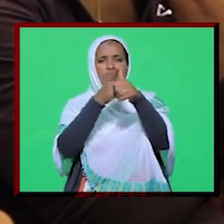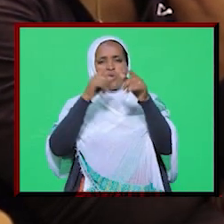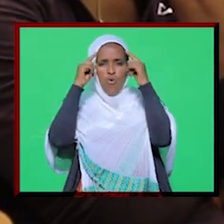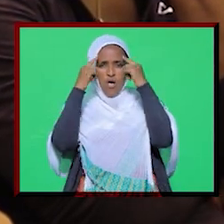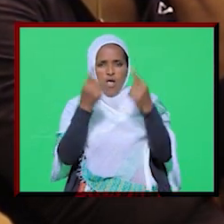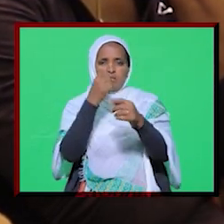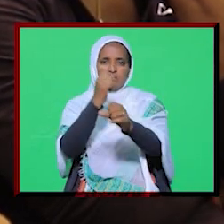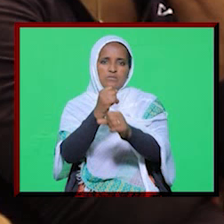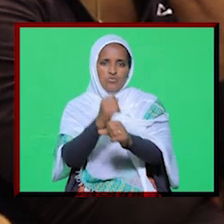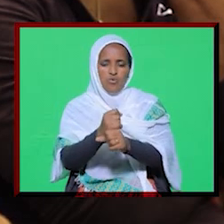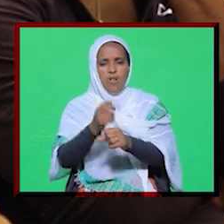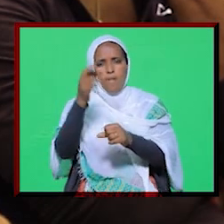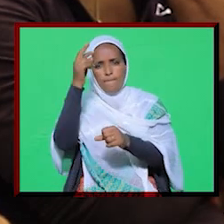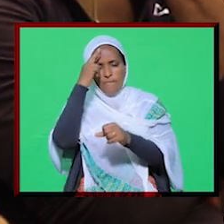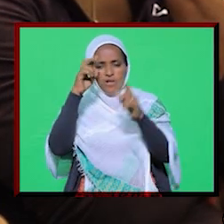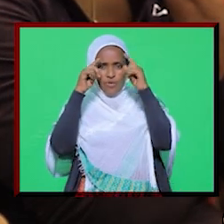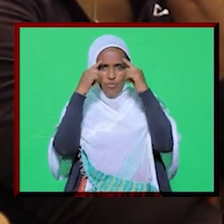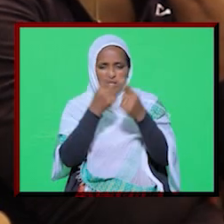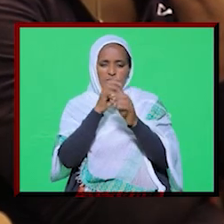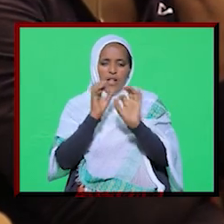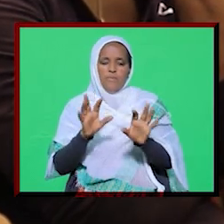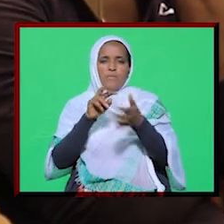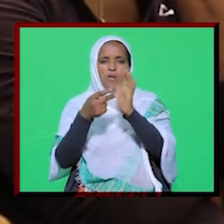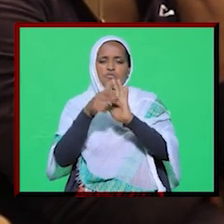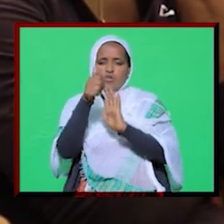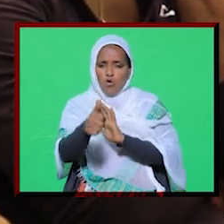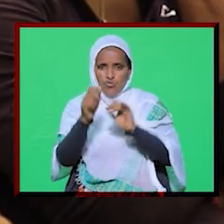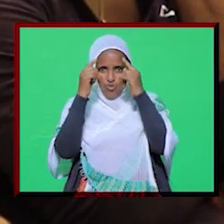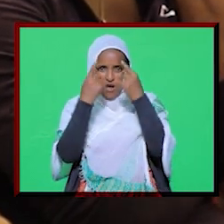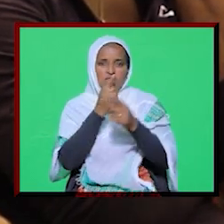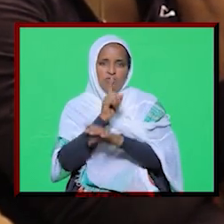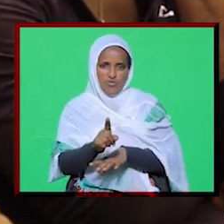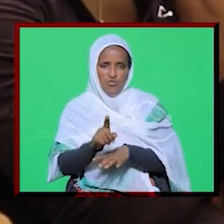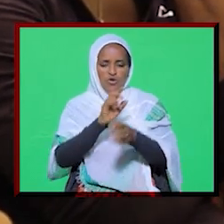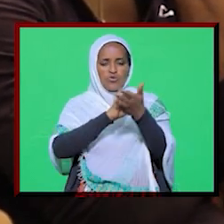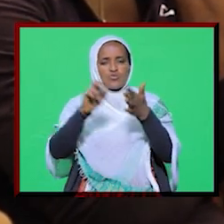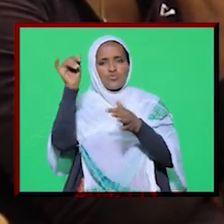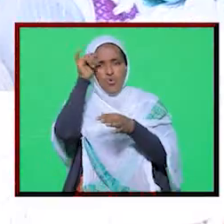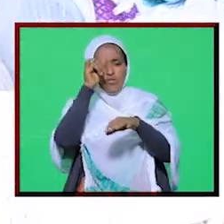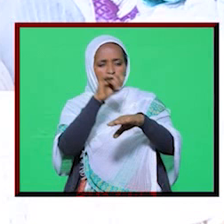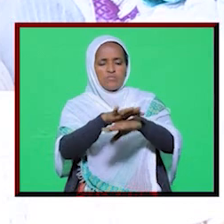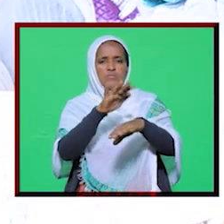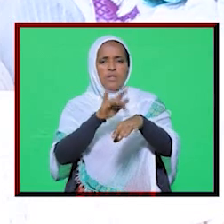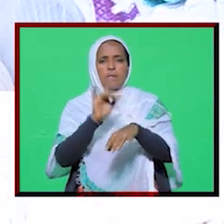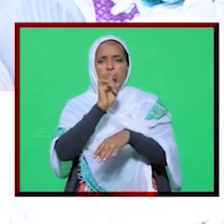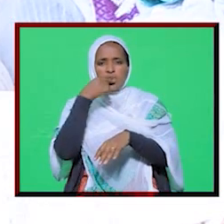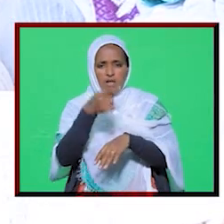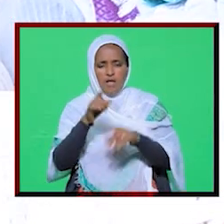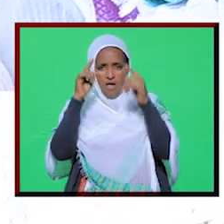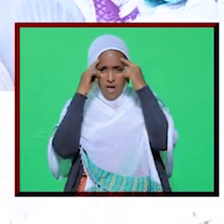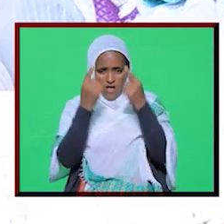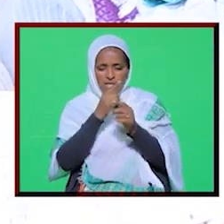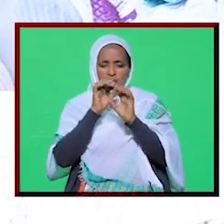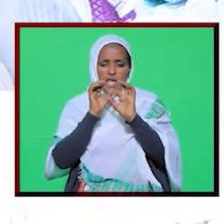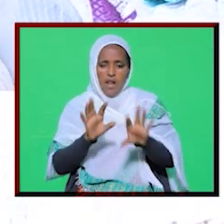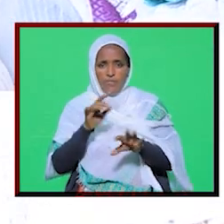ኃጢያት ሰርቷል። ምክንያቱም ኃጢያት የለብኝም ማለት ራሱ ኃጢያት ነው። ቅዱስ ዮሐንስ በመልእክቱ ኃጢያት